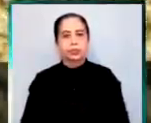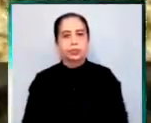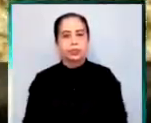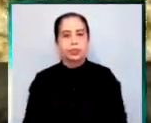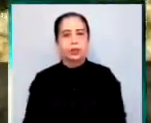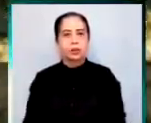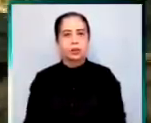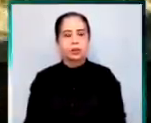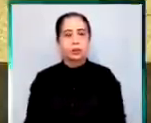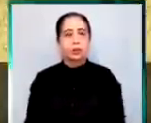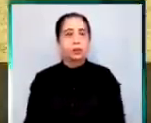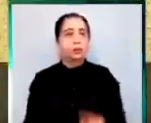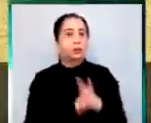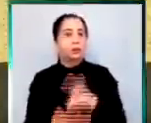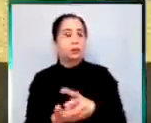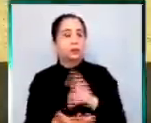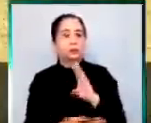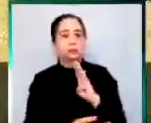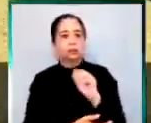Sa bayan ng Bacara.